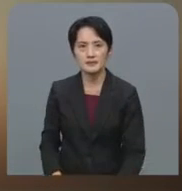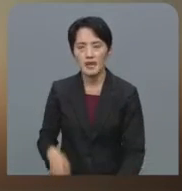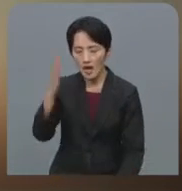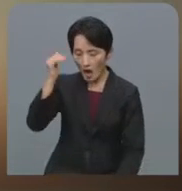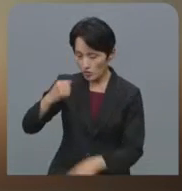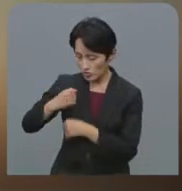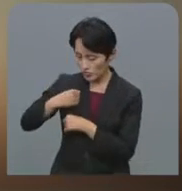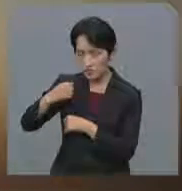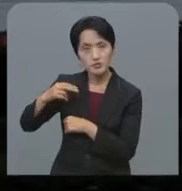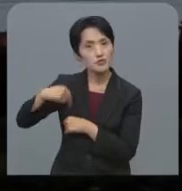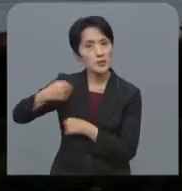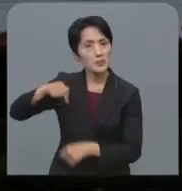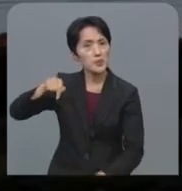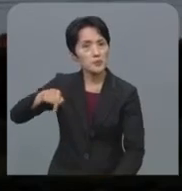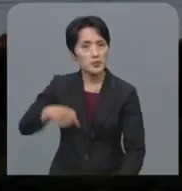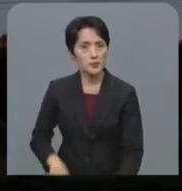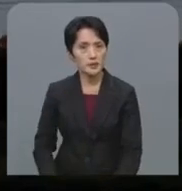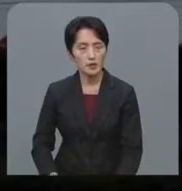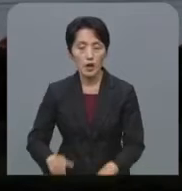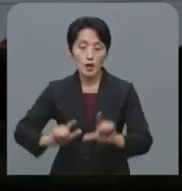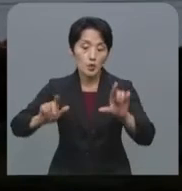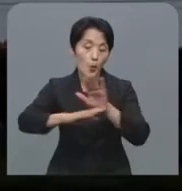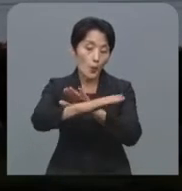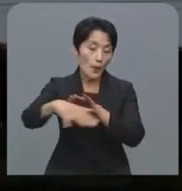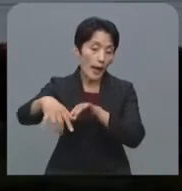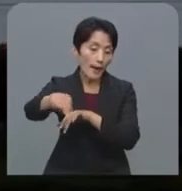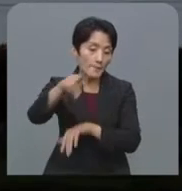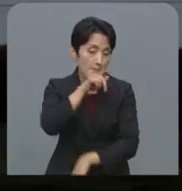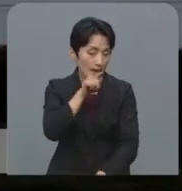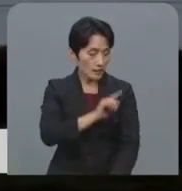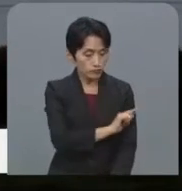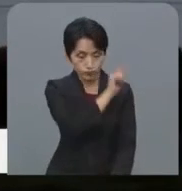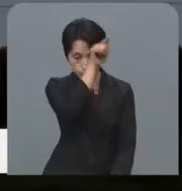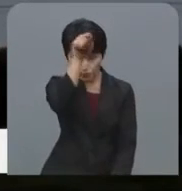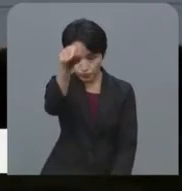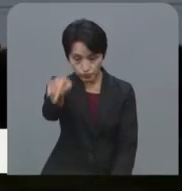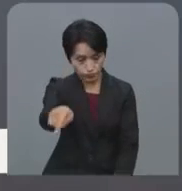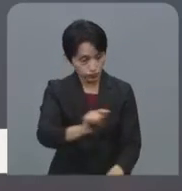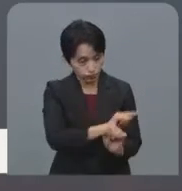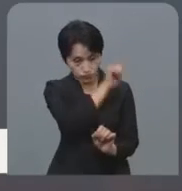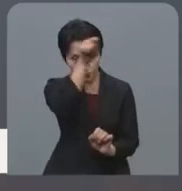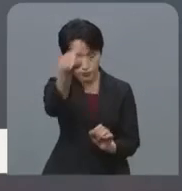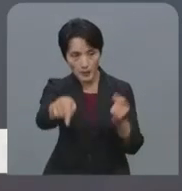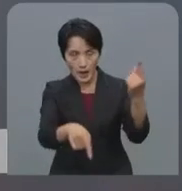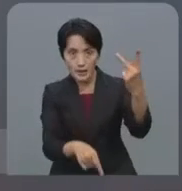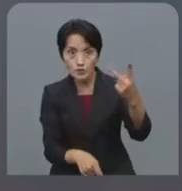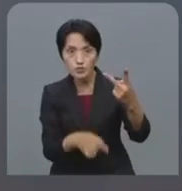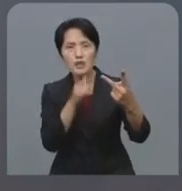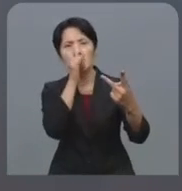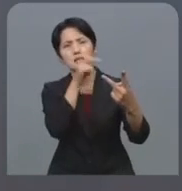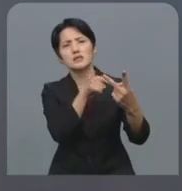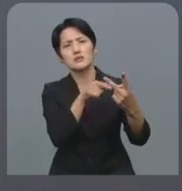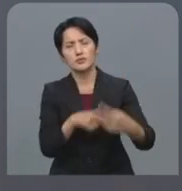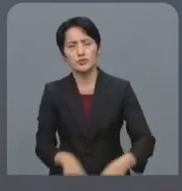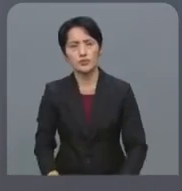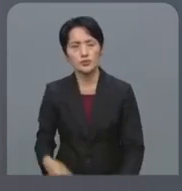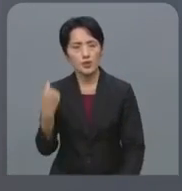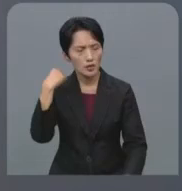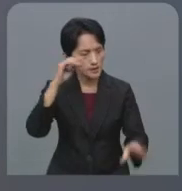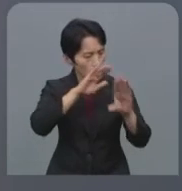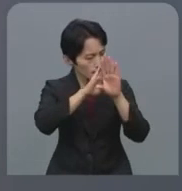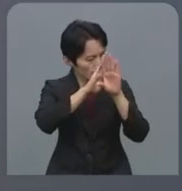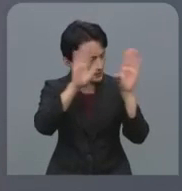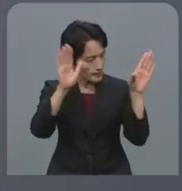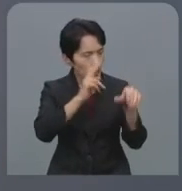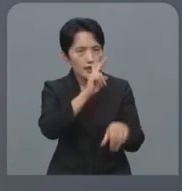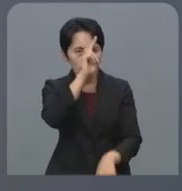愚昧态度深感遗憾。未来北南关系的发展令人无法不担忧。金宇正还称，文在寅